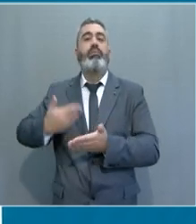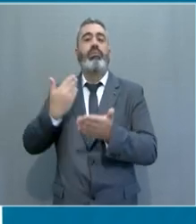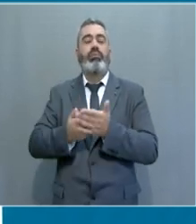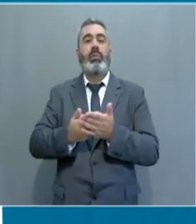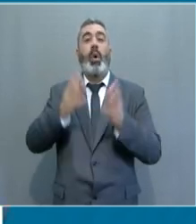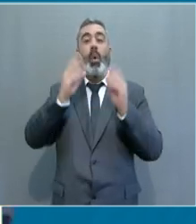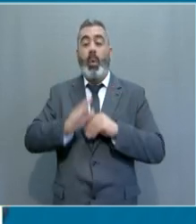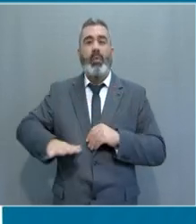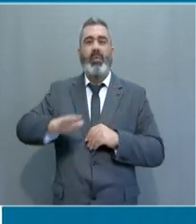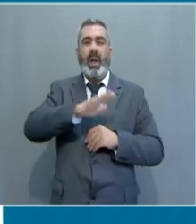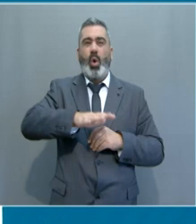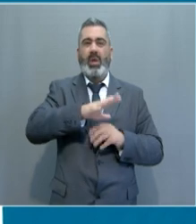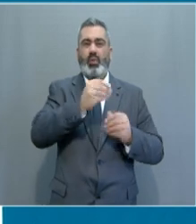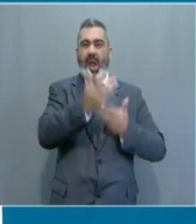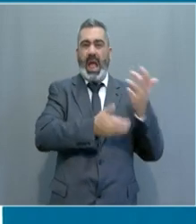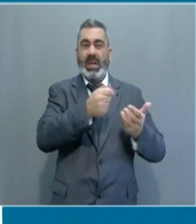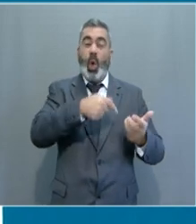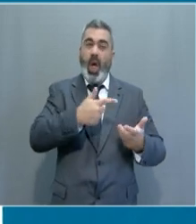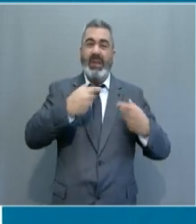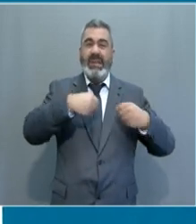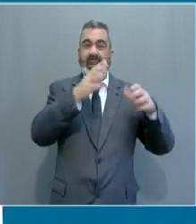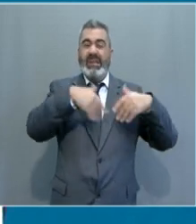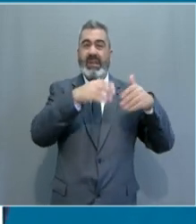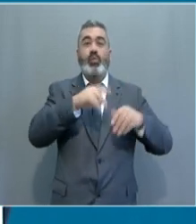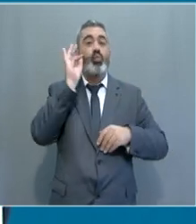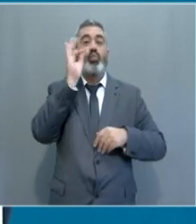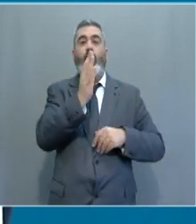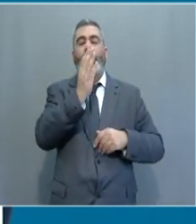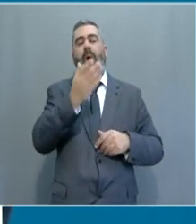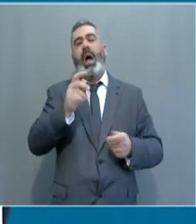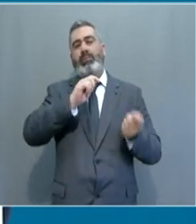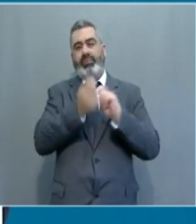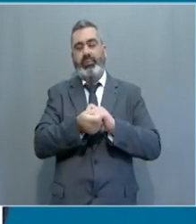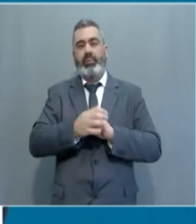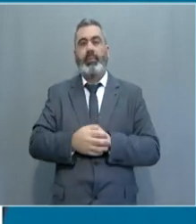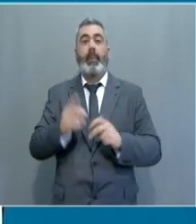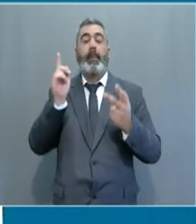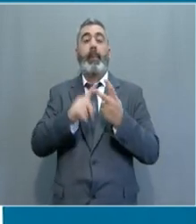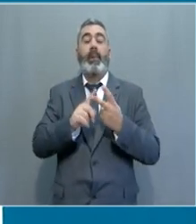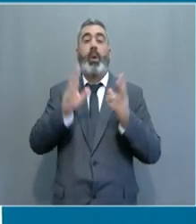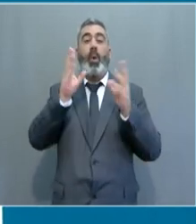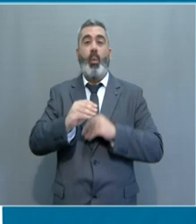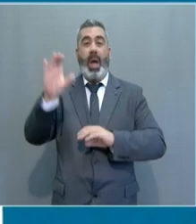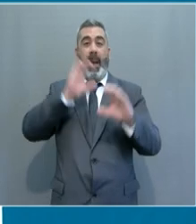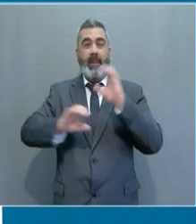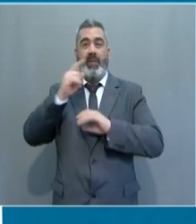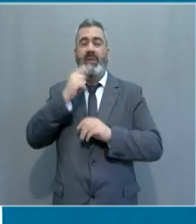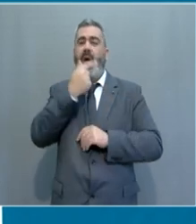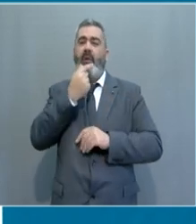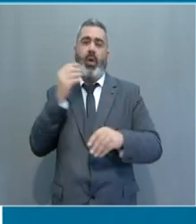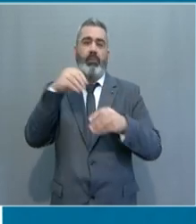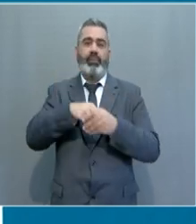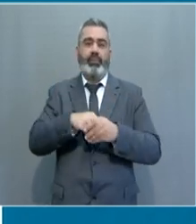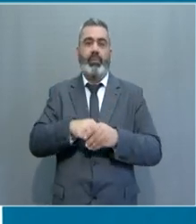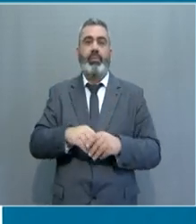πυρήνων ζωνών απολιγνητοποίησης, μειωμένες απαιτήσεις για την υπαγωγή έργων στο καθεστώς των στρατηγικών επενδύσεων,